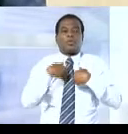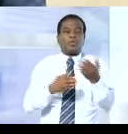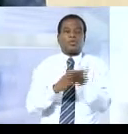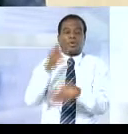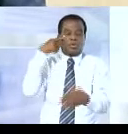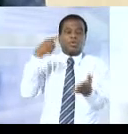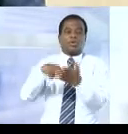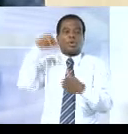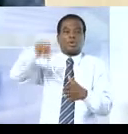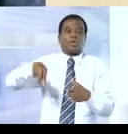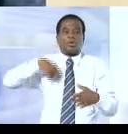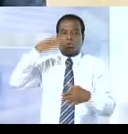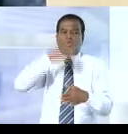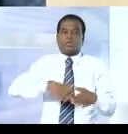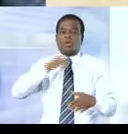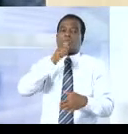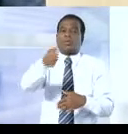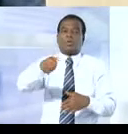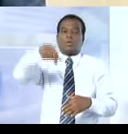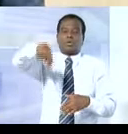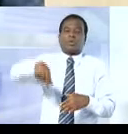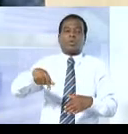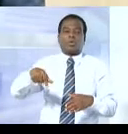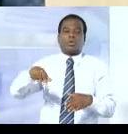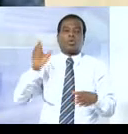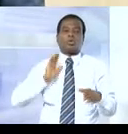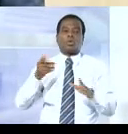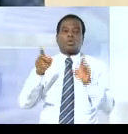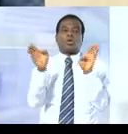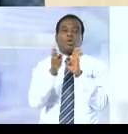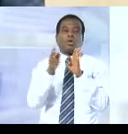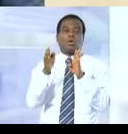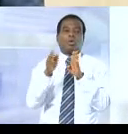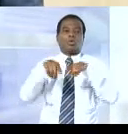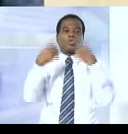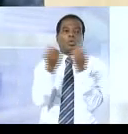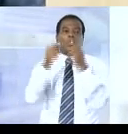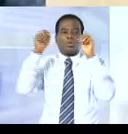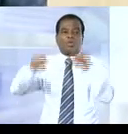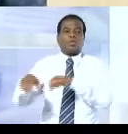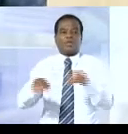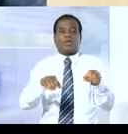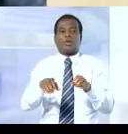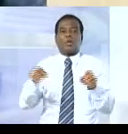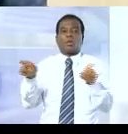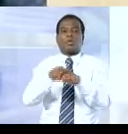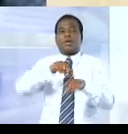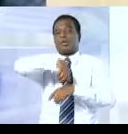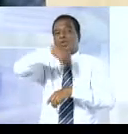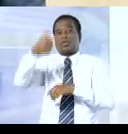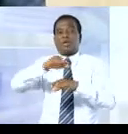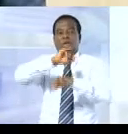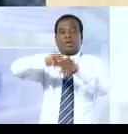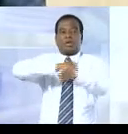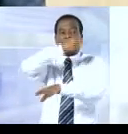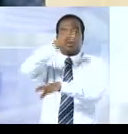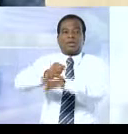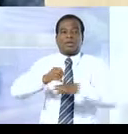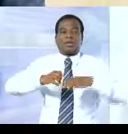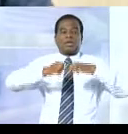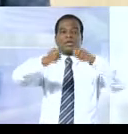noté que nous ne souhaitons pas que le Conseil de l'Entente puisse faire comme les autres institutions, essayer